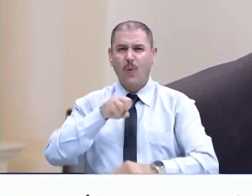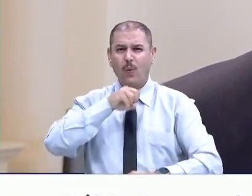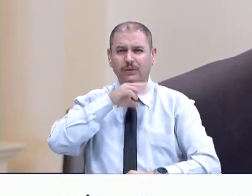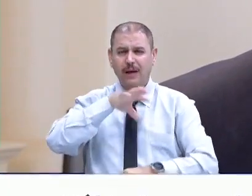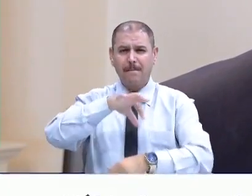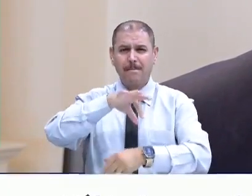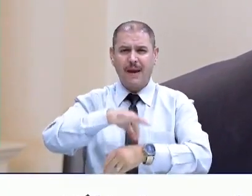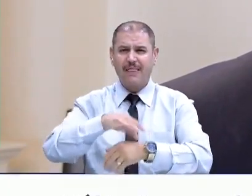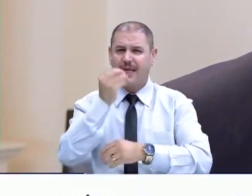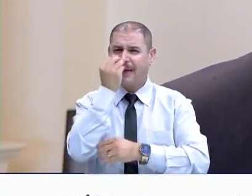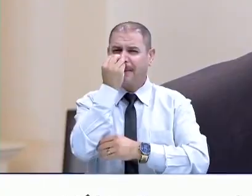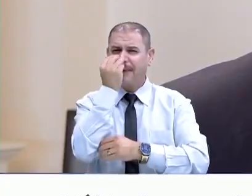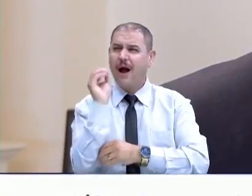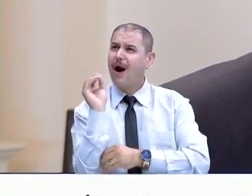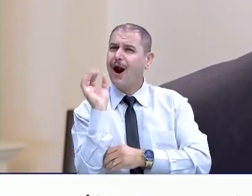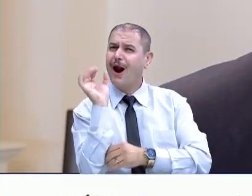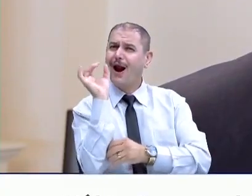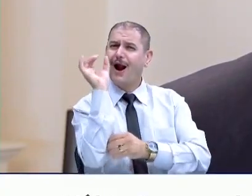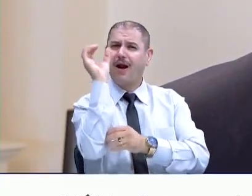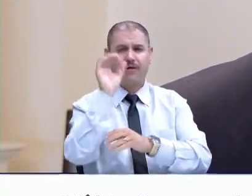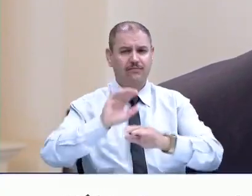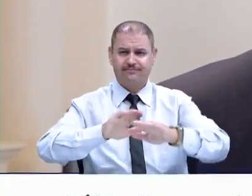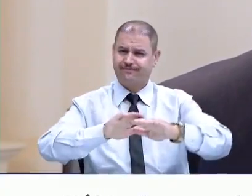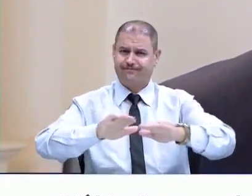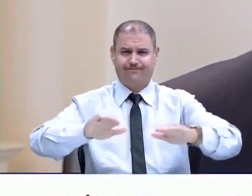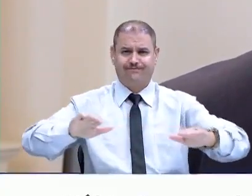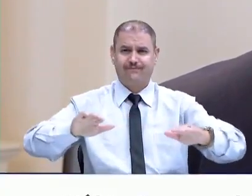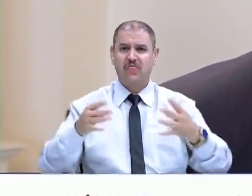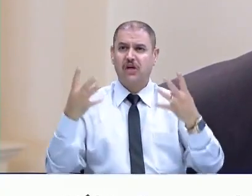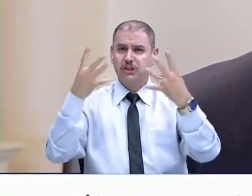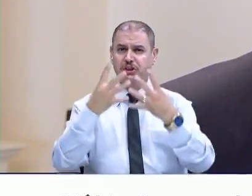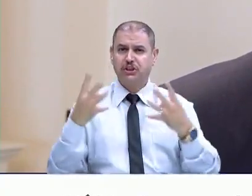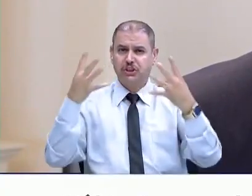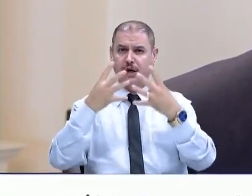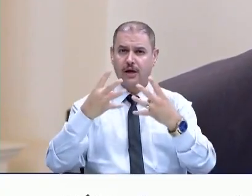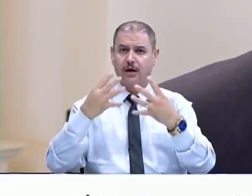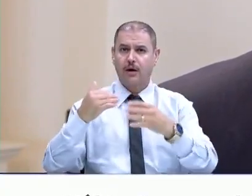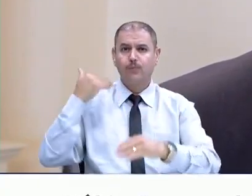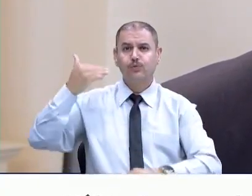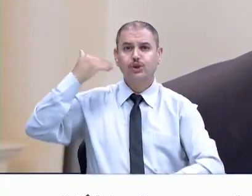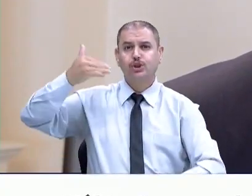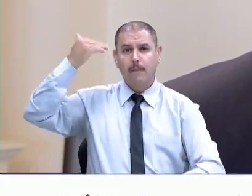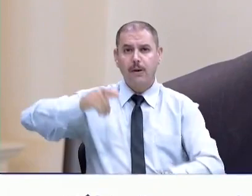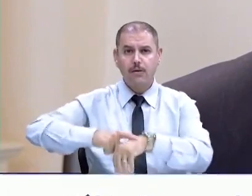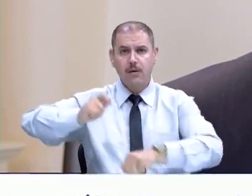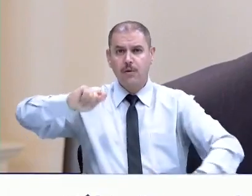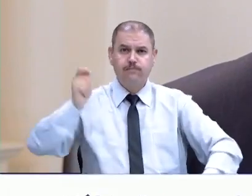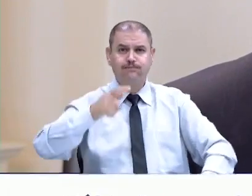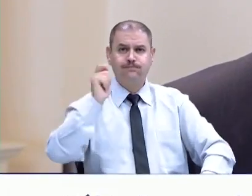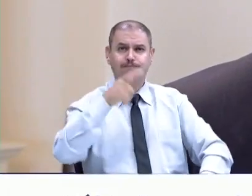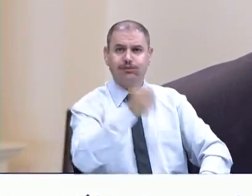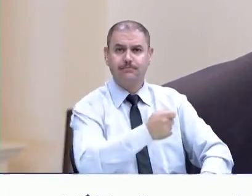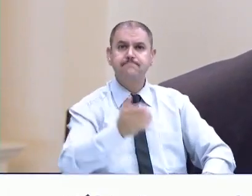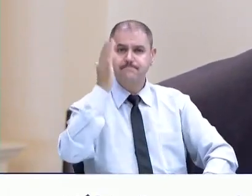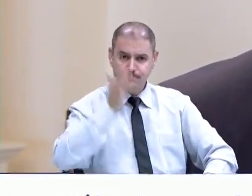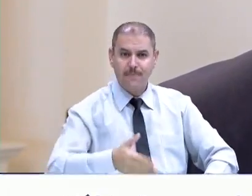وبالتالي جذب العديد من الشركات الشحن العالميه لانه المستقبل يتغير ير بسرعه وهناك طلب كبير جدا على هذا الموضوع